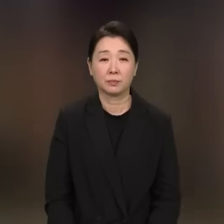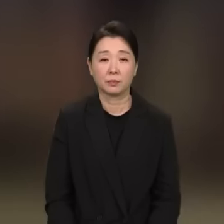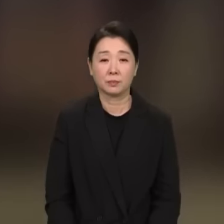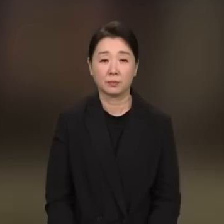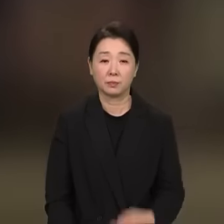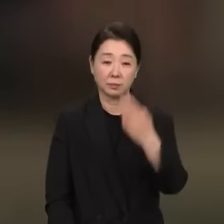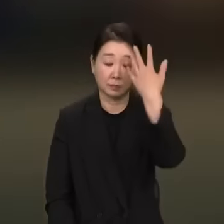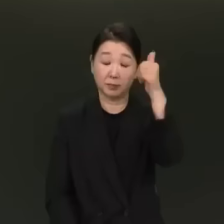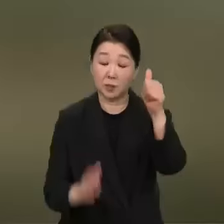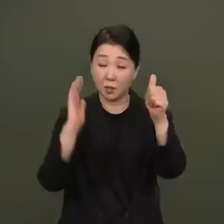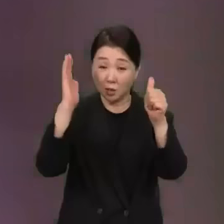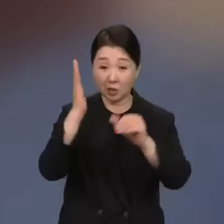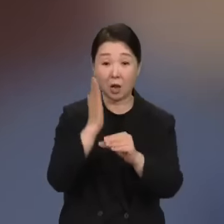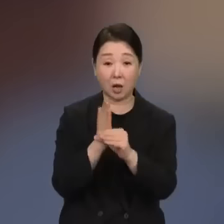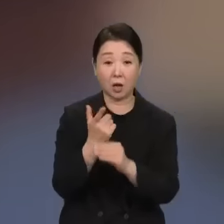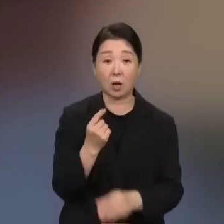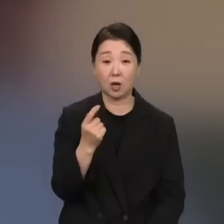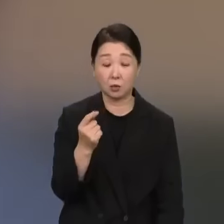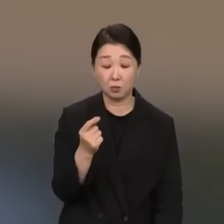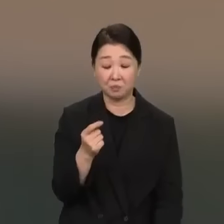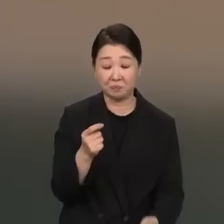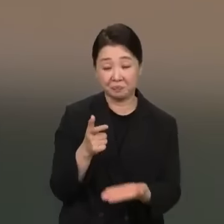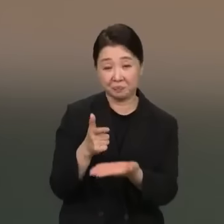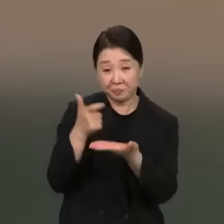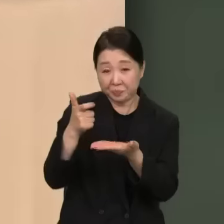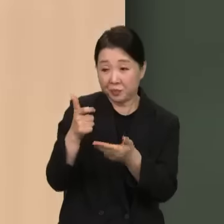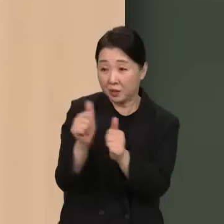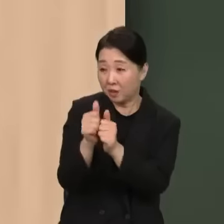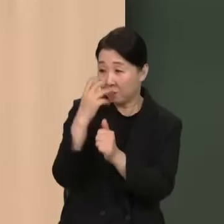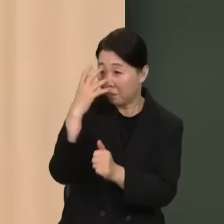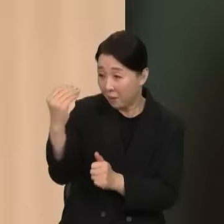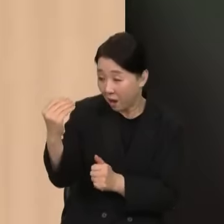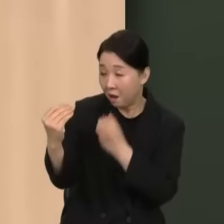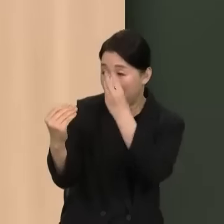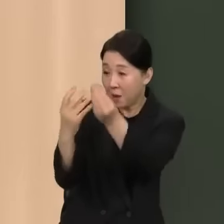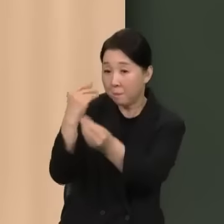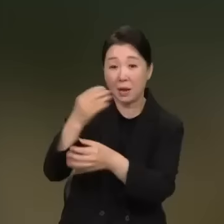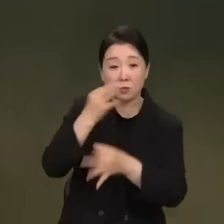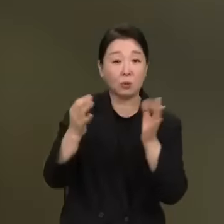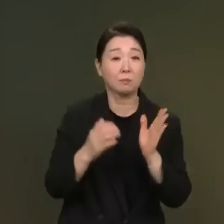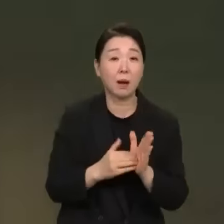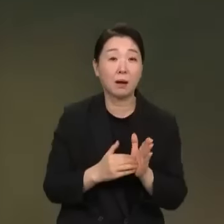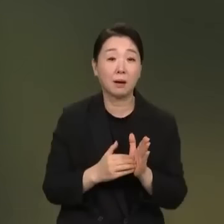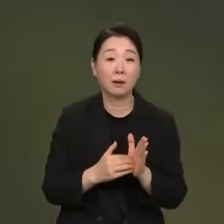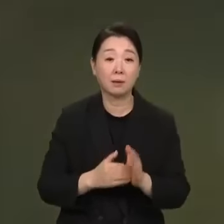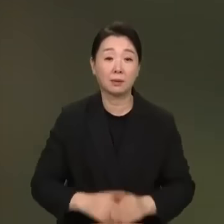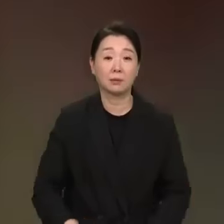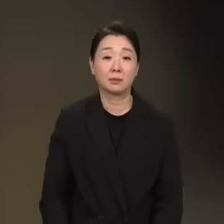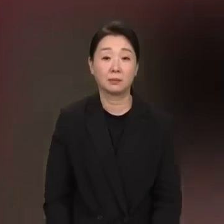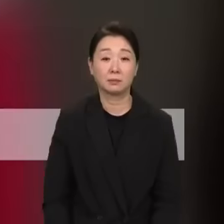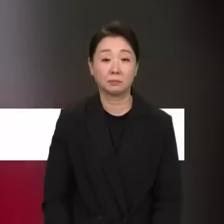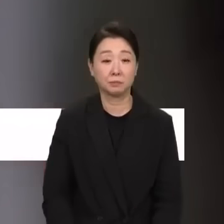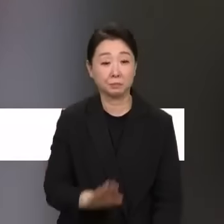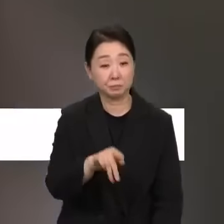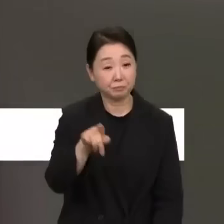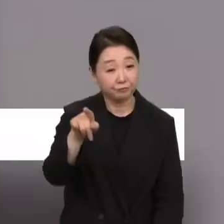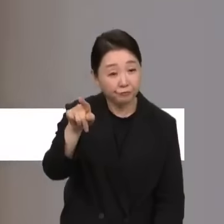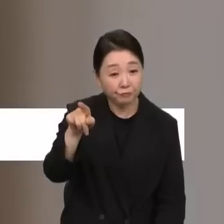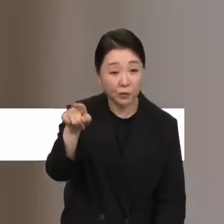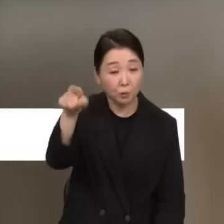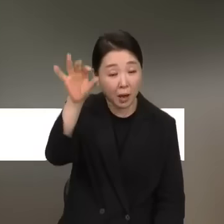트럼프가 연설을 하던 시각 총을 든 남성을 발견한 목격자들이 소리칩니다. Yeah, look. There he is.